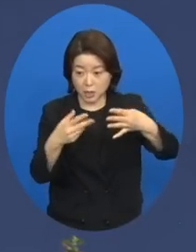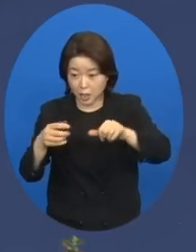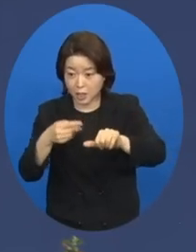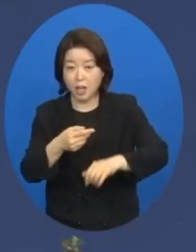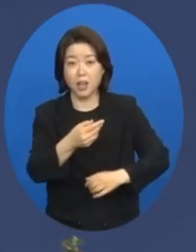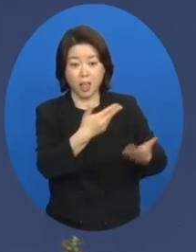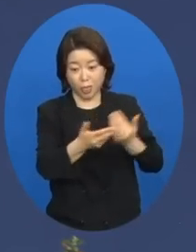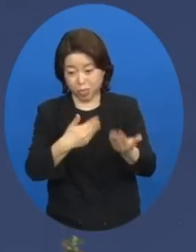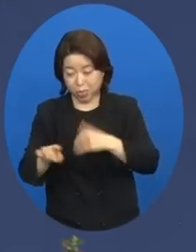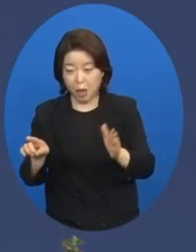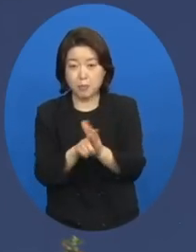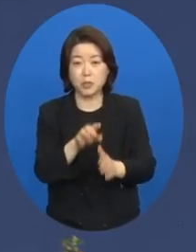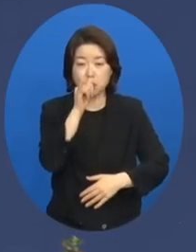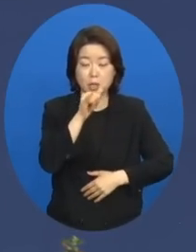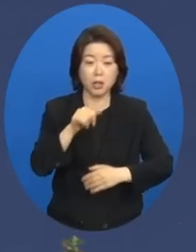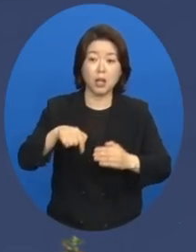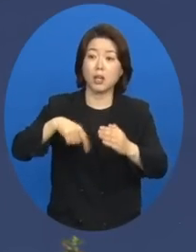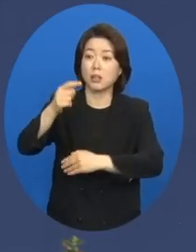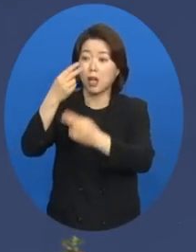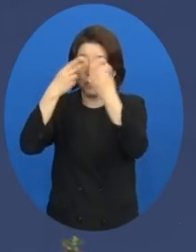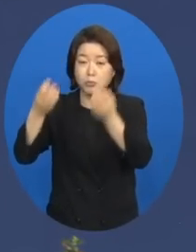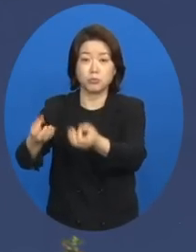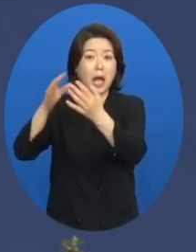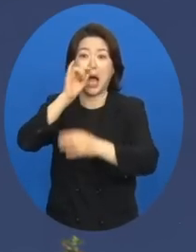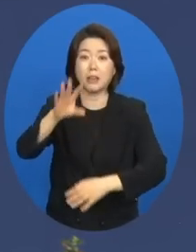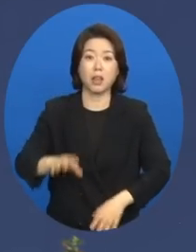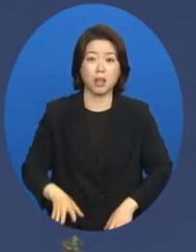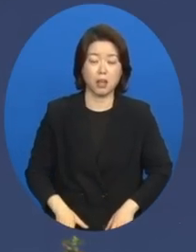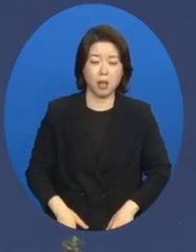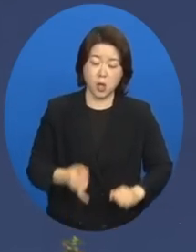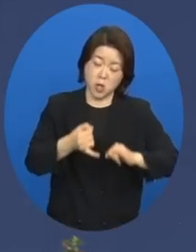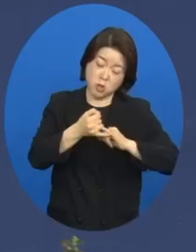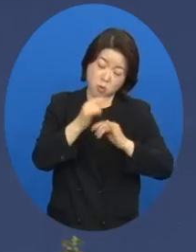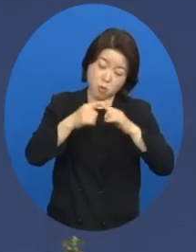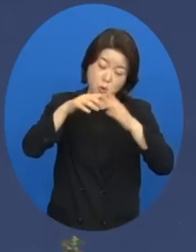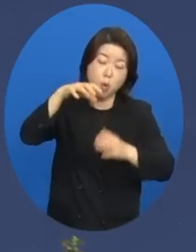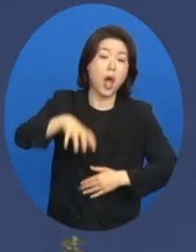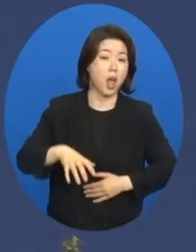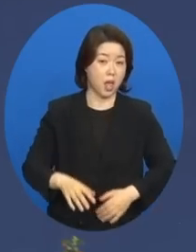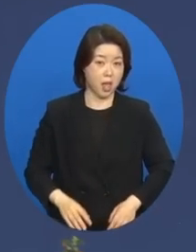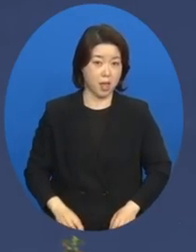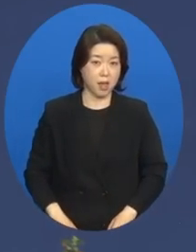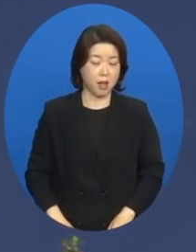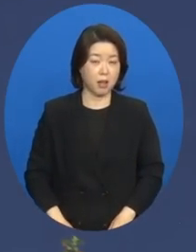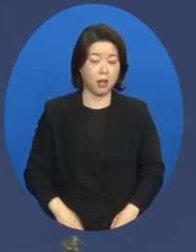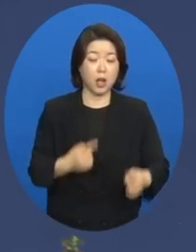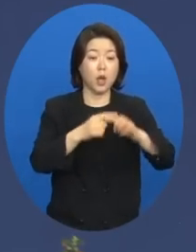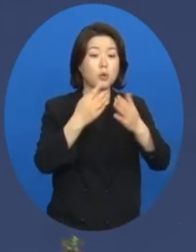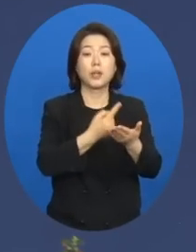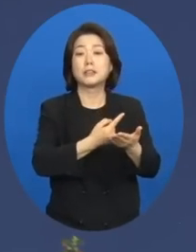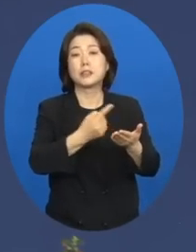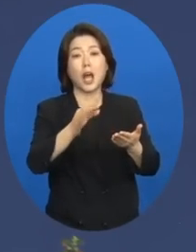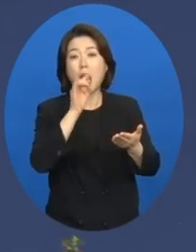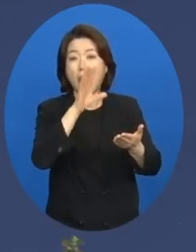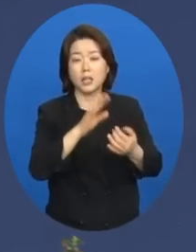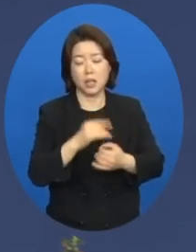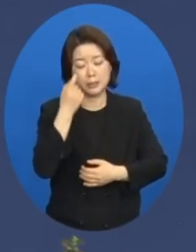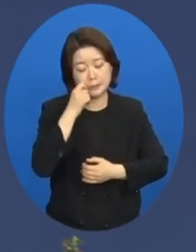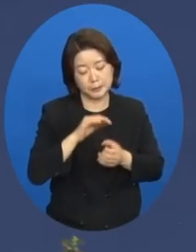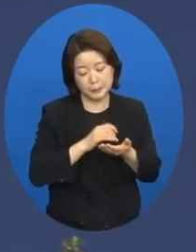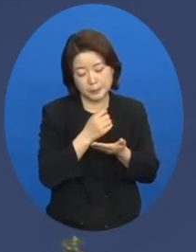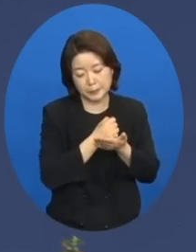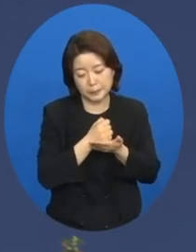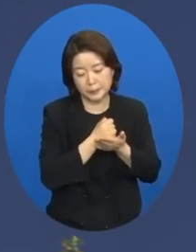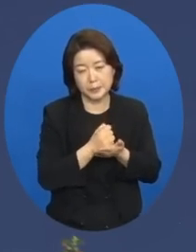모태신앙이면 장례식을 딴 데서 못해요. 반드시 교회에서 해야 돼요. 그래서 교회를 떠날래야 떠날 수 없는 슬픈 천명을 띠고 이